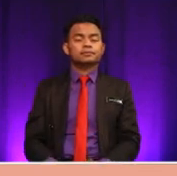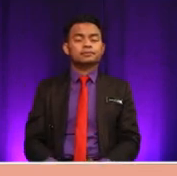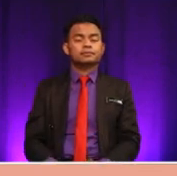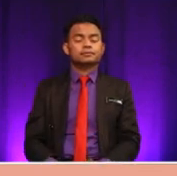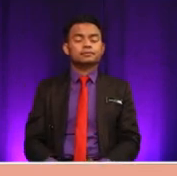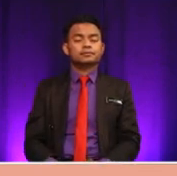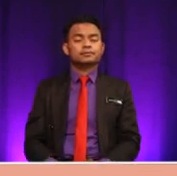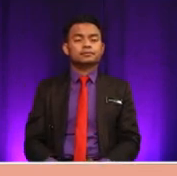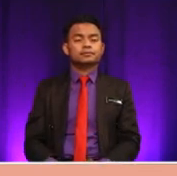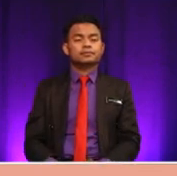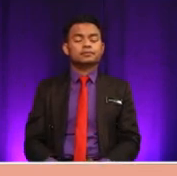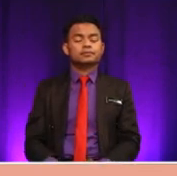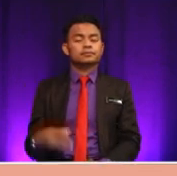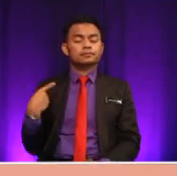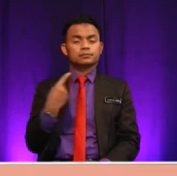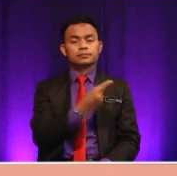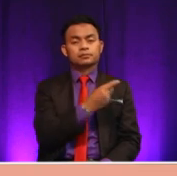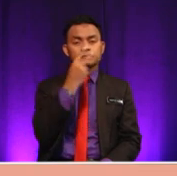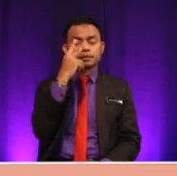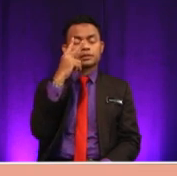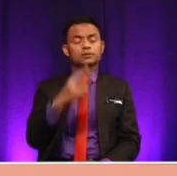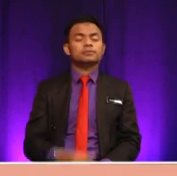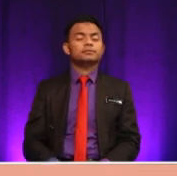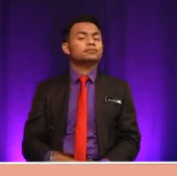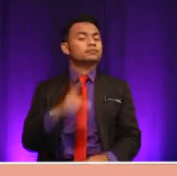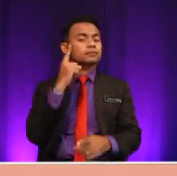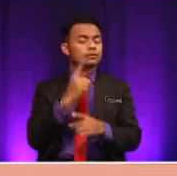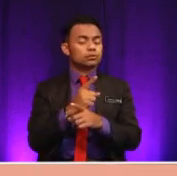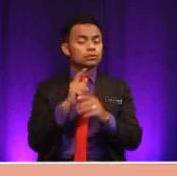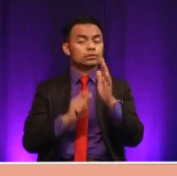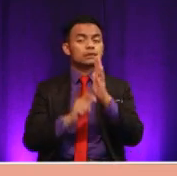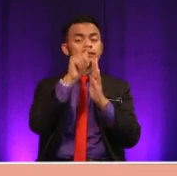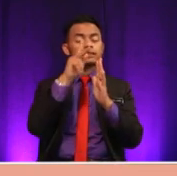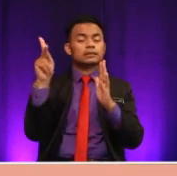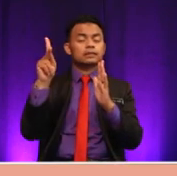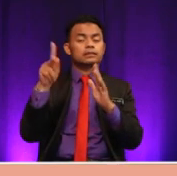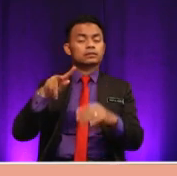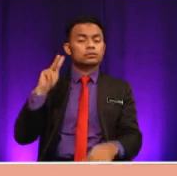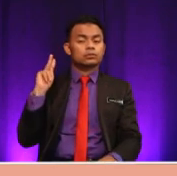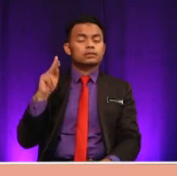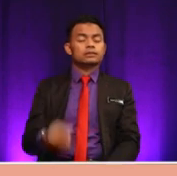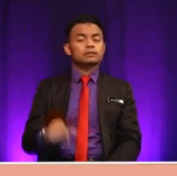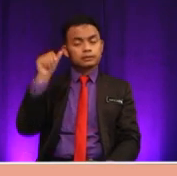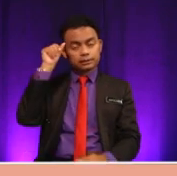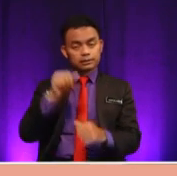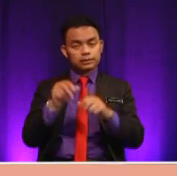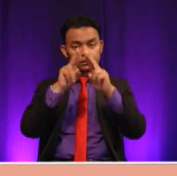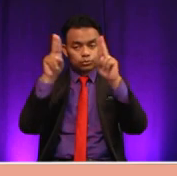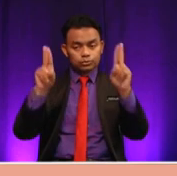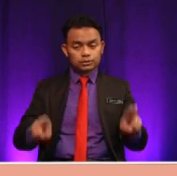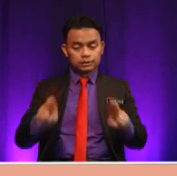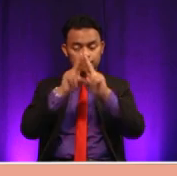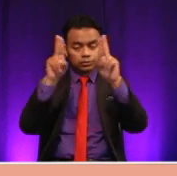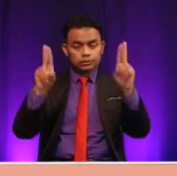kita simak betul betul meningkatkan kuasa Oke jadi ingat tadi hujan-hujan lain dalam meningkatkan